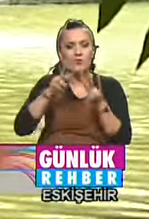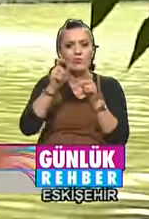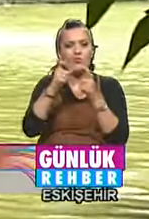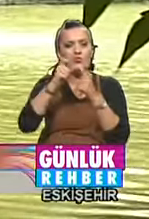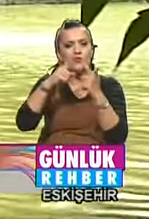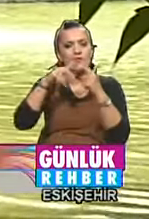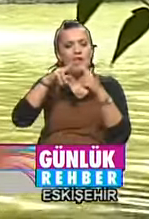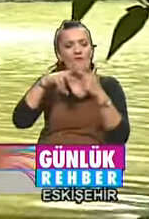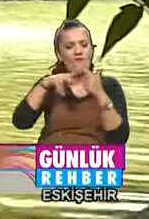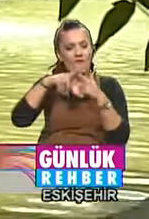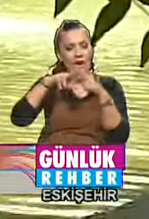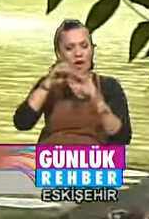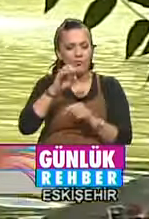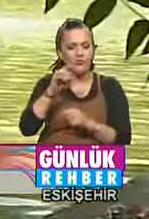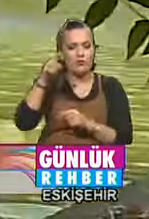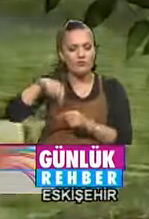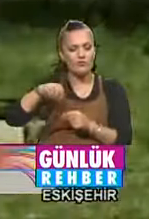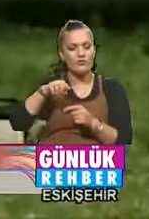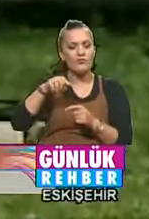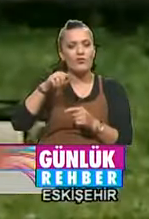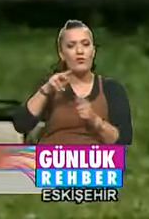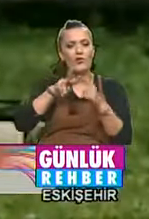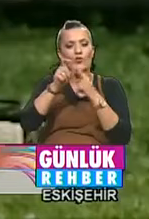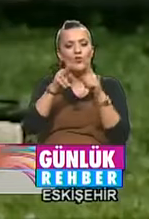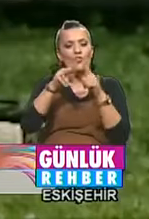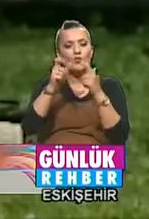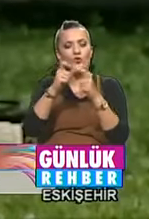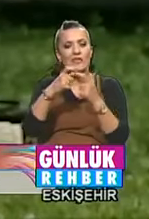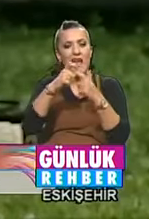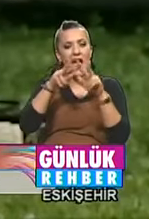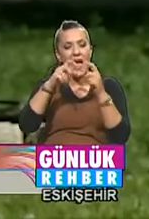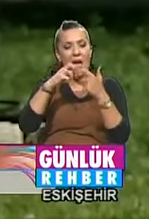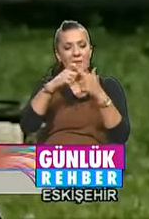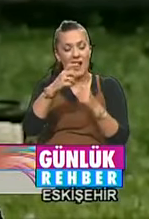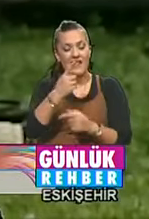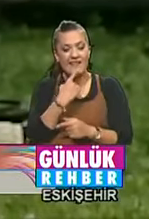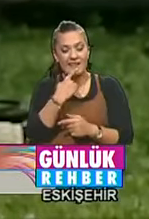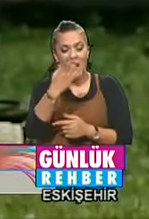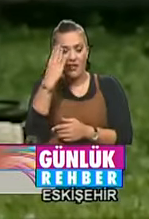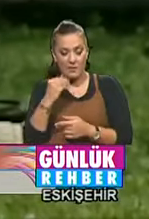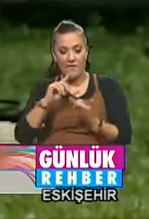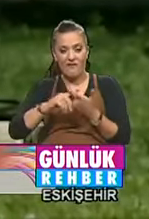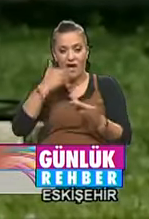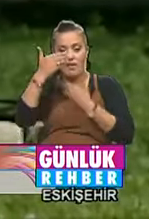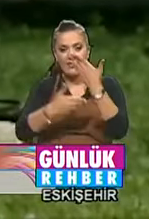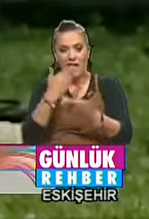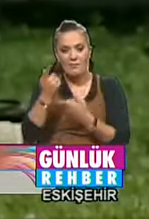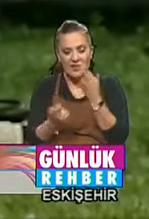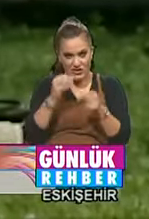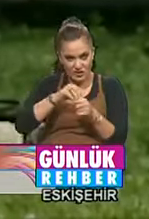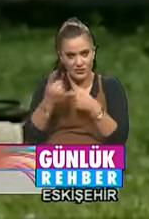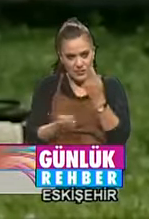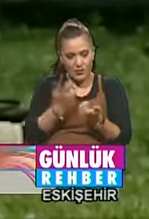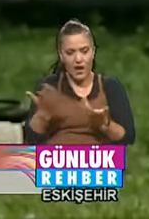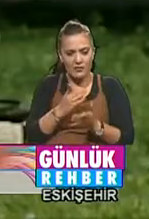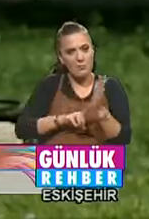Tatçı Hoca, Yunus Emre'nin dilini anlamaya ve anlatmaya teşebbüs ediyor.